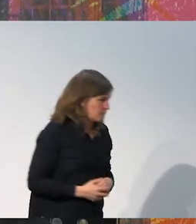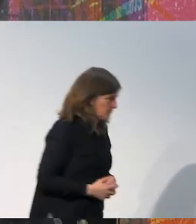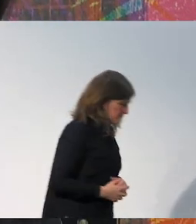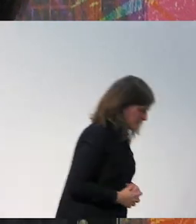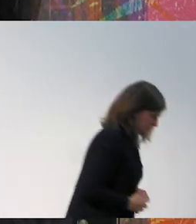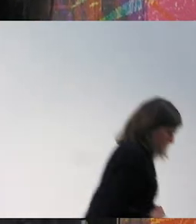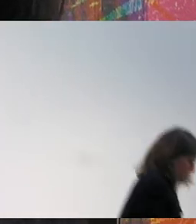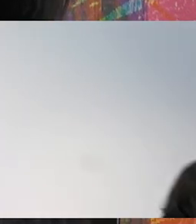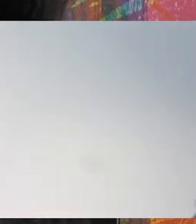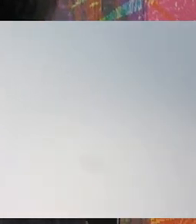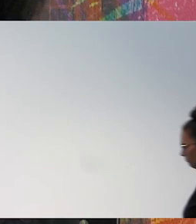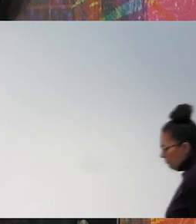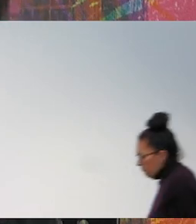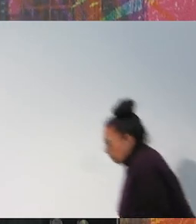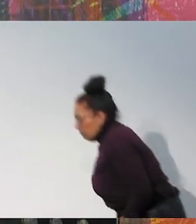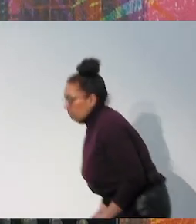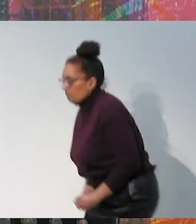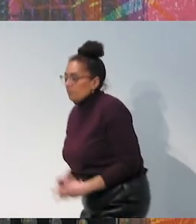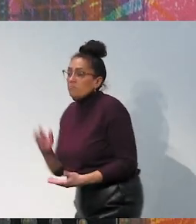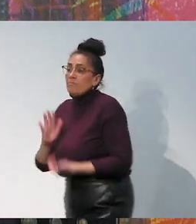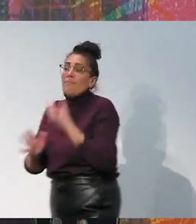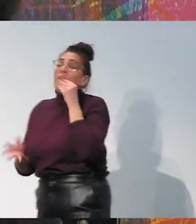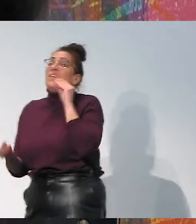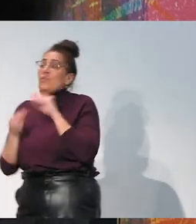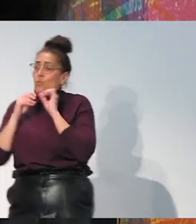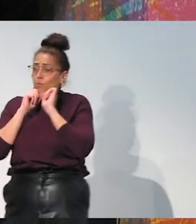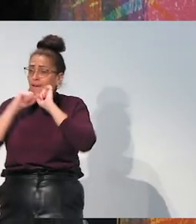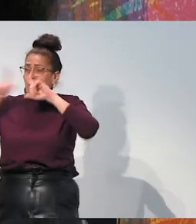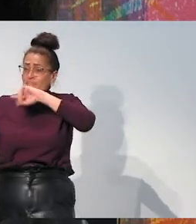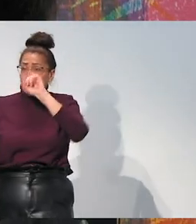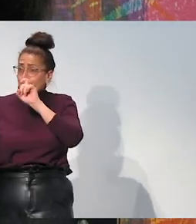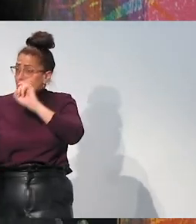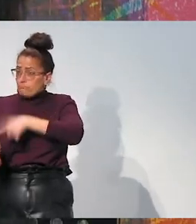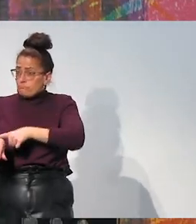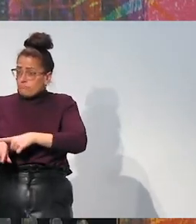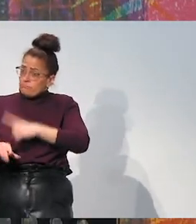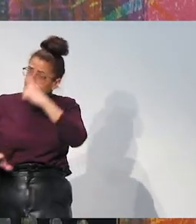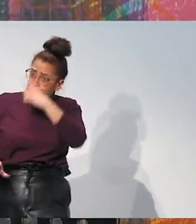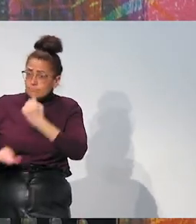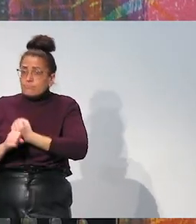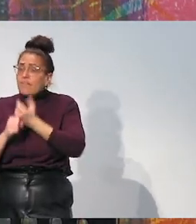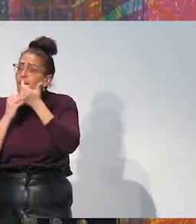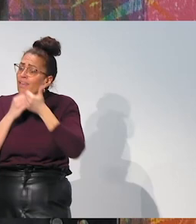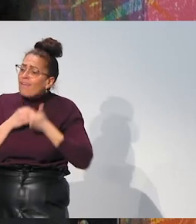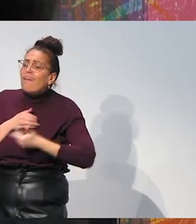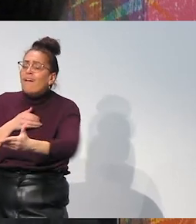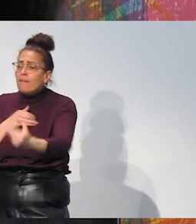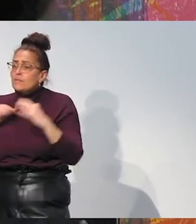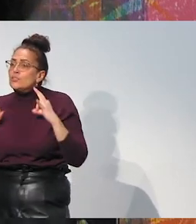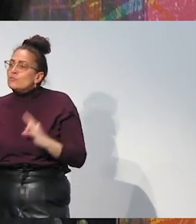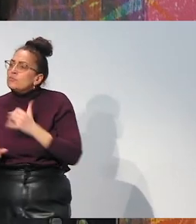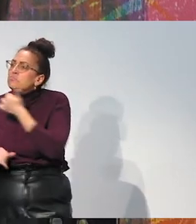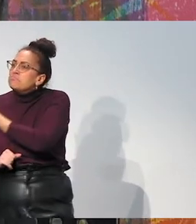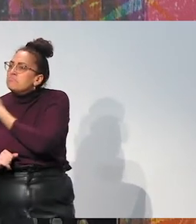la journée, et ce, très tôt le matin. Mmh. Vous avez une façon de décrire tout ça et ces petits